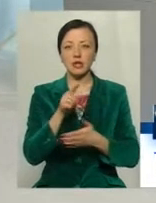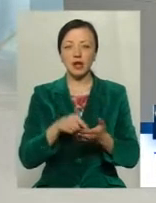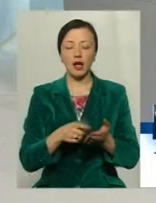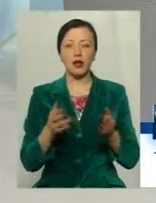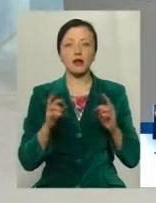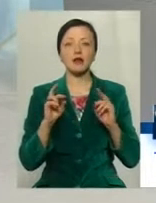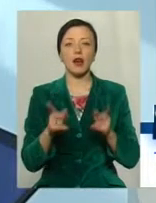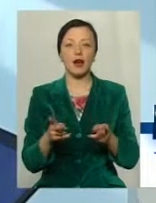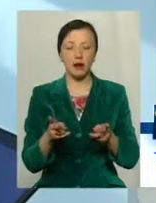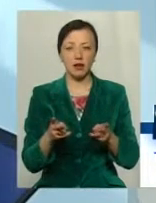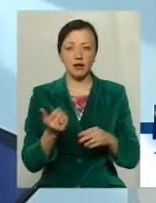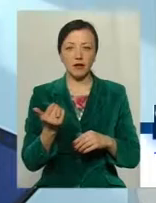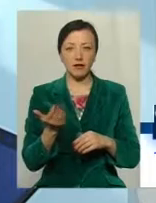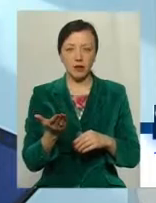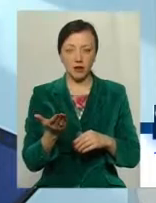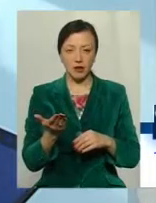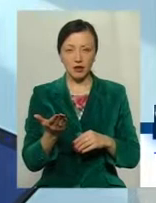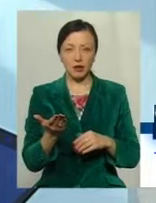Ось